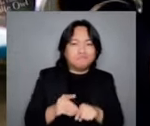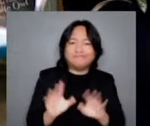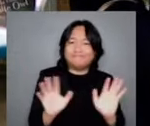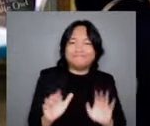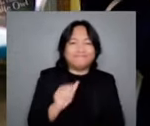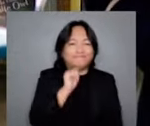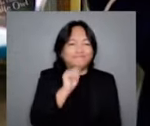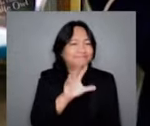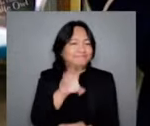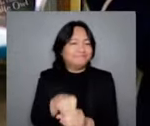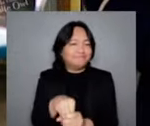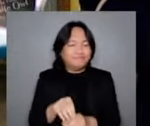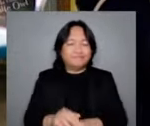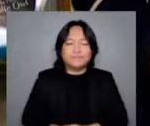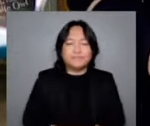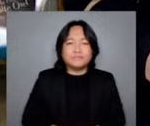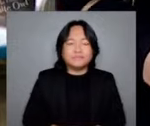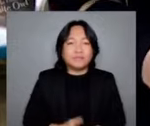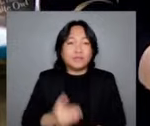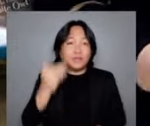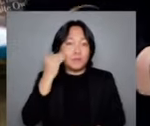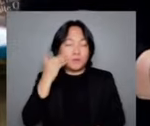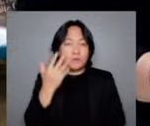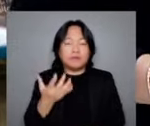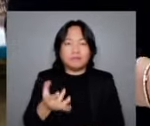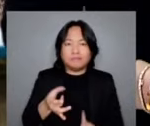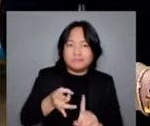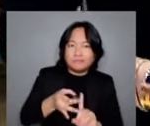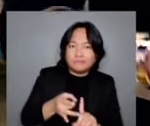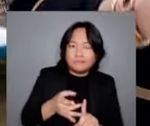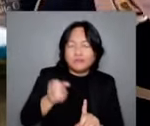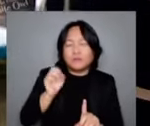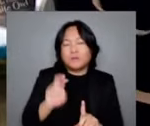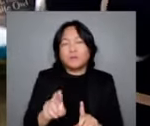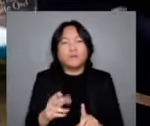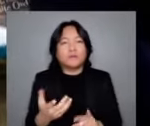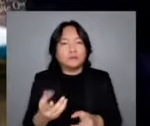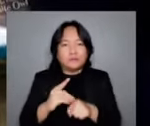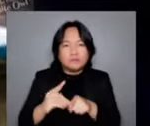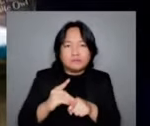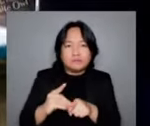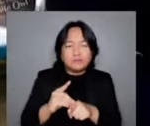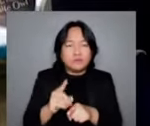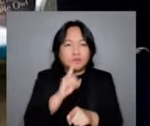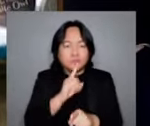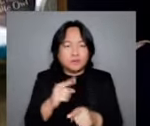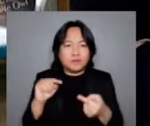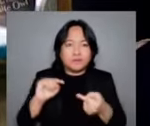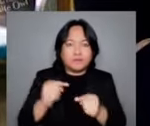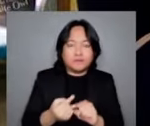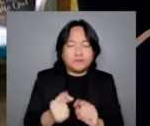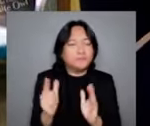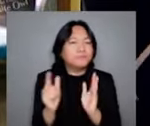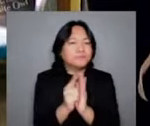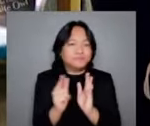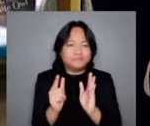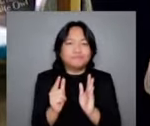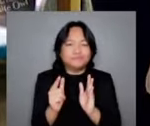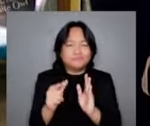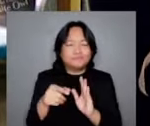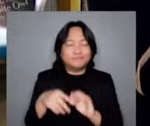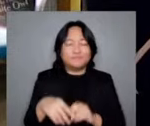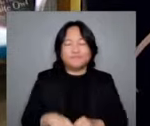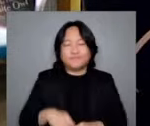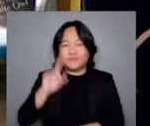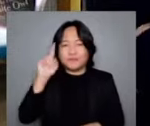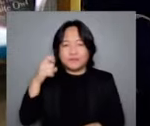pananakit o pagdidisiplina na bawal sa batas. So ingat po kayo sa inyong mga pinipirmahan.